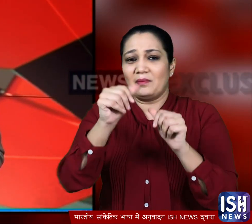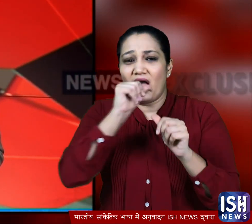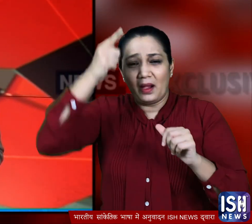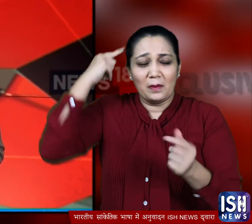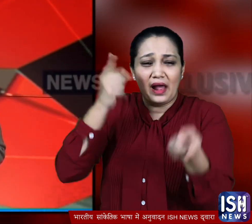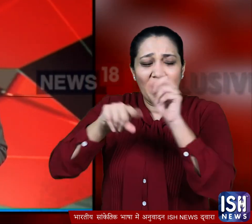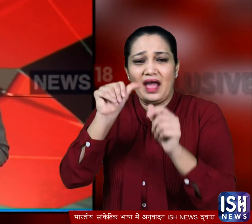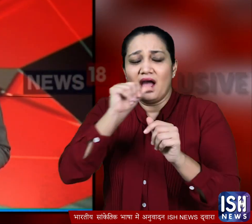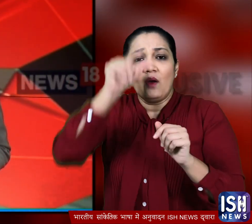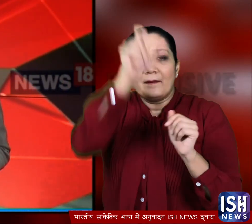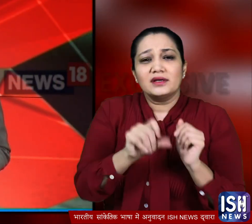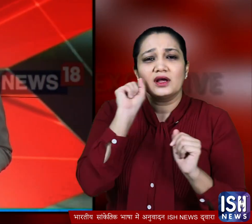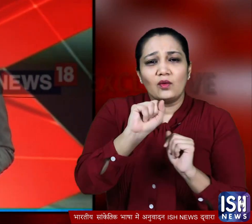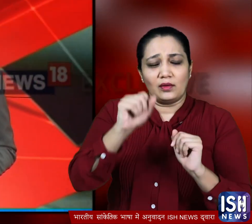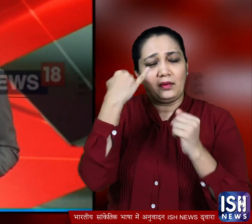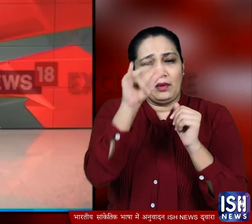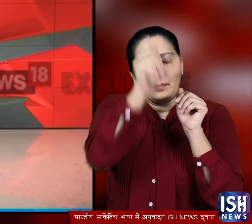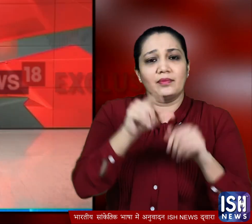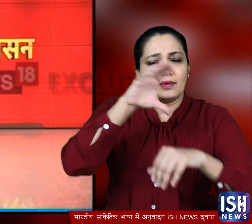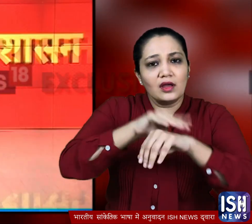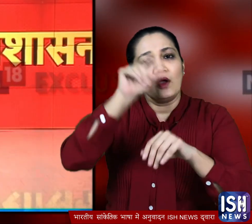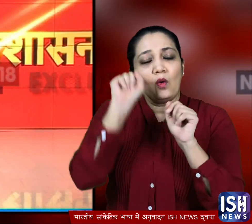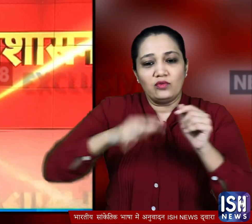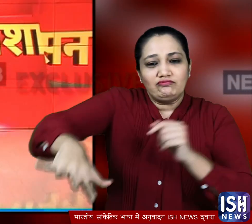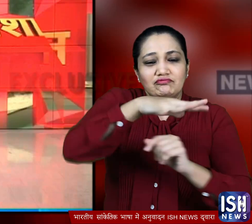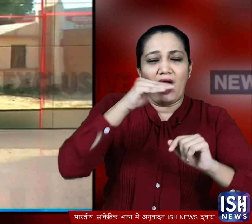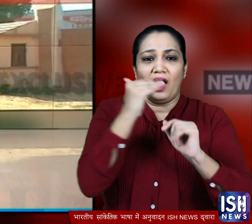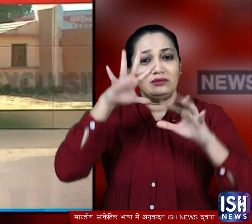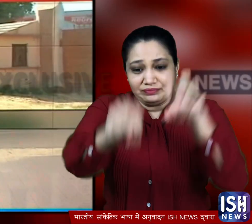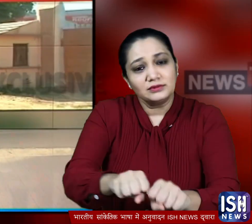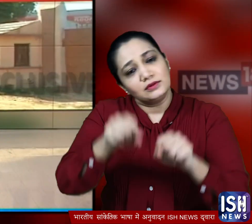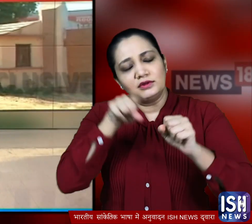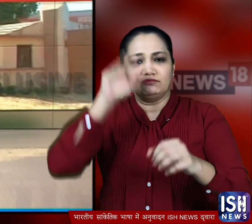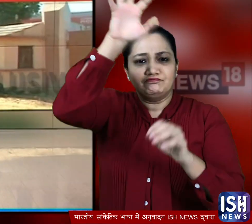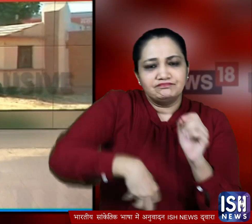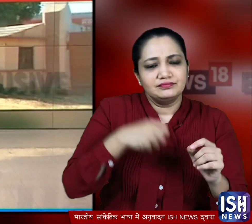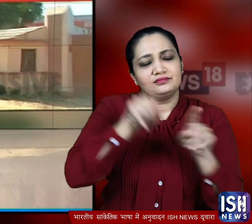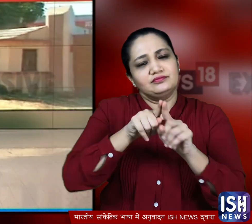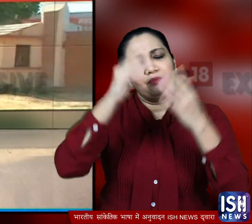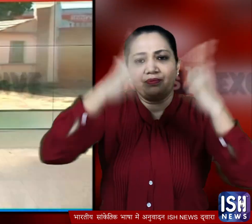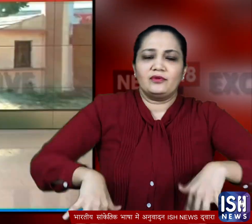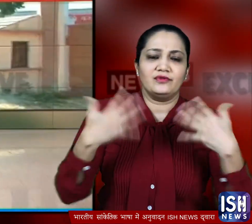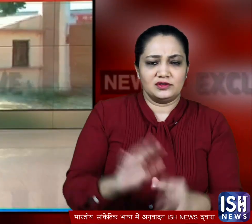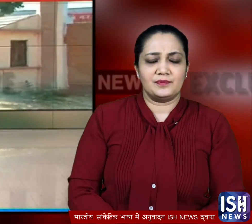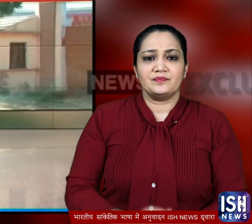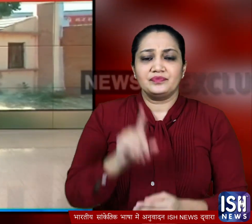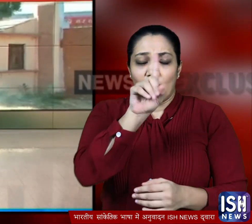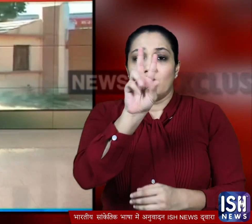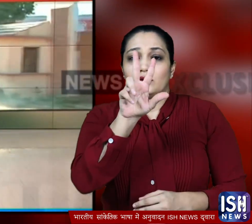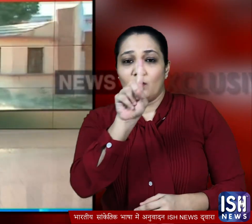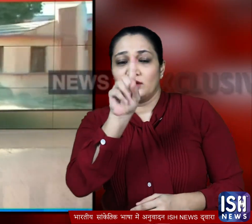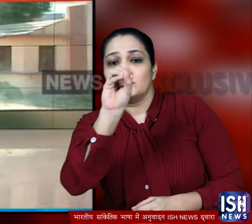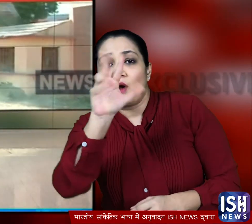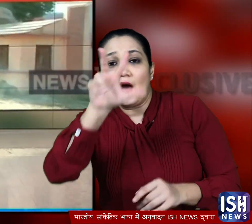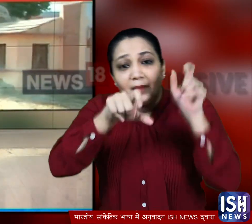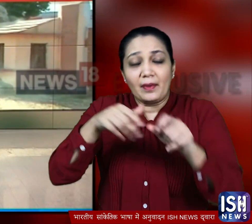जहरीली शराब कांड के एक आरोपी की अवैध जमीन पर प्रशासन का हथौड़ा चला। अलीगढ़ में जहरीली शराब पीने से अब तक 108 लोगों